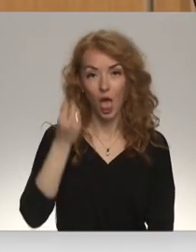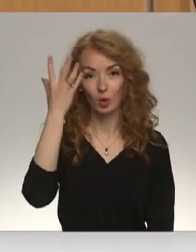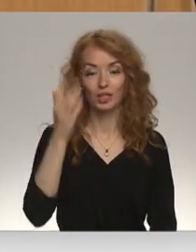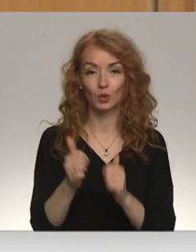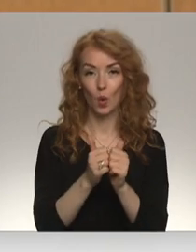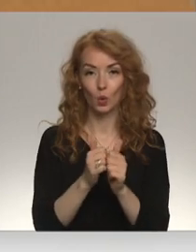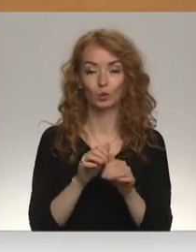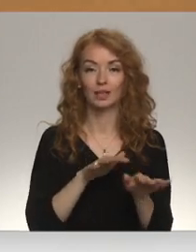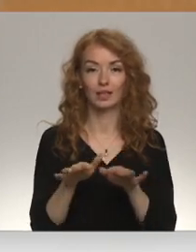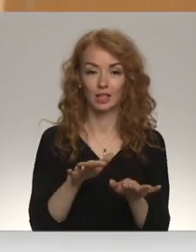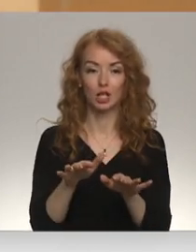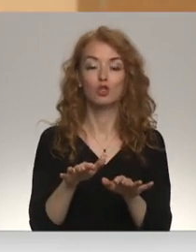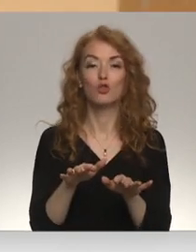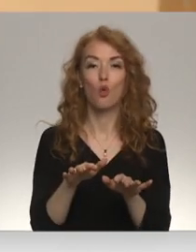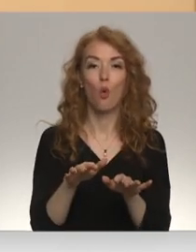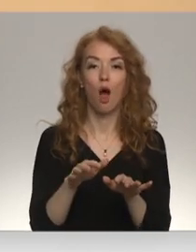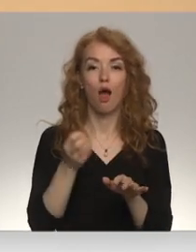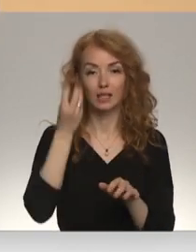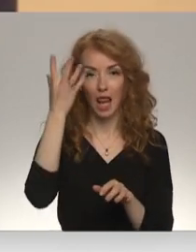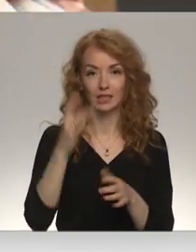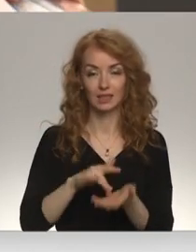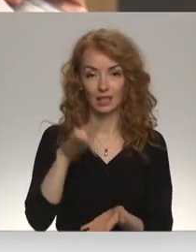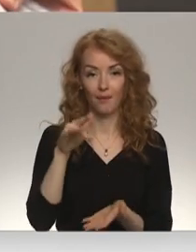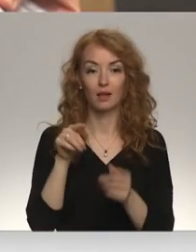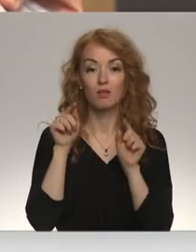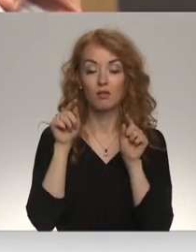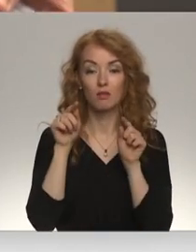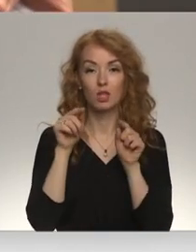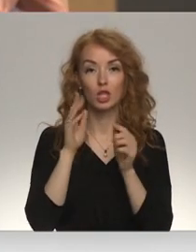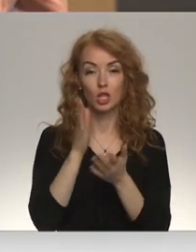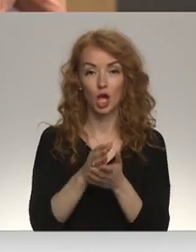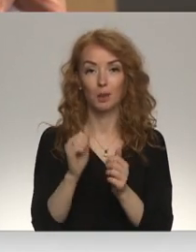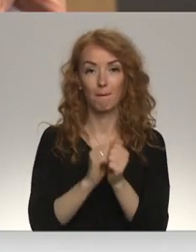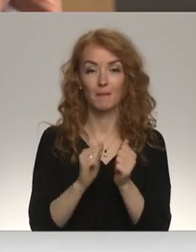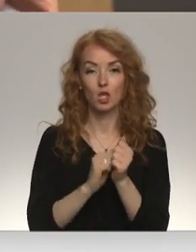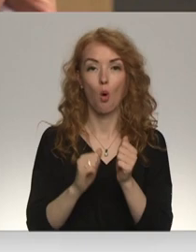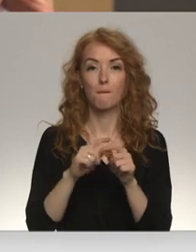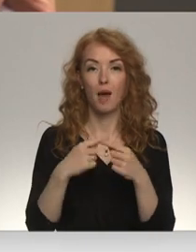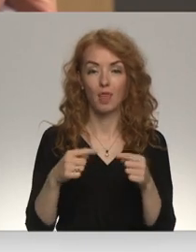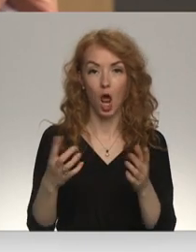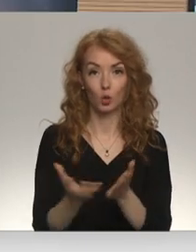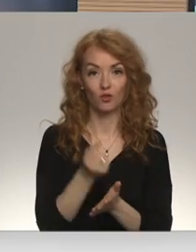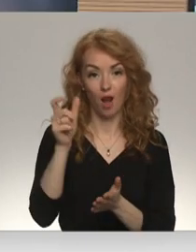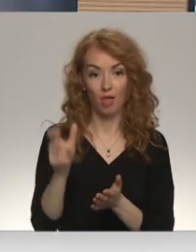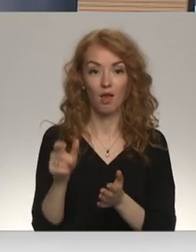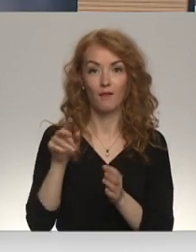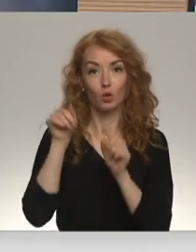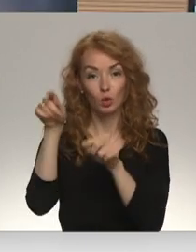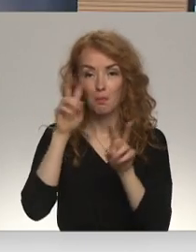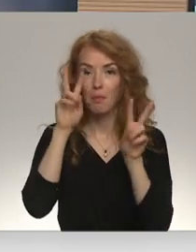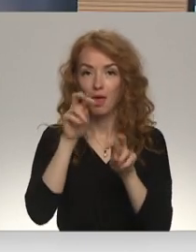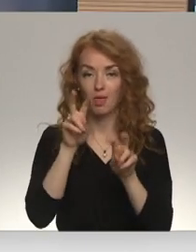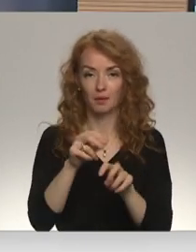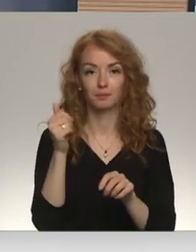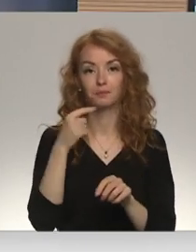rīko Baltijas biomateriālu ekscelences centrs. Tajā norāda, ka tieši biomateriāls uzvarētāji varēs pētīt Vācijā. Viņi iepazīsies